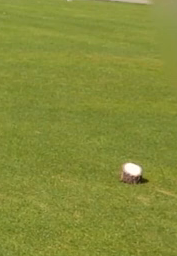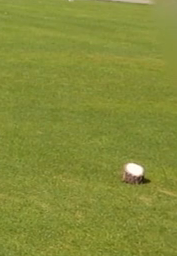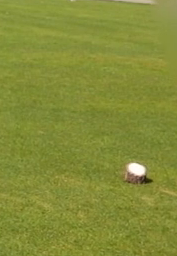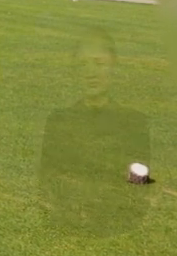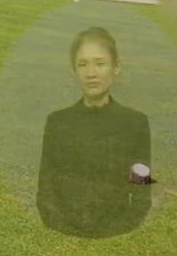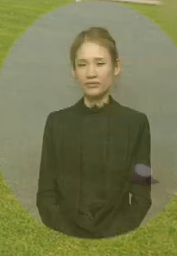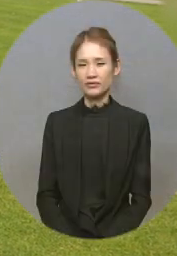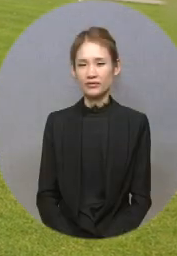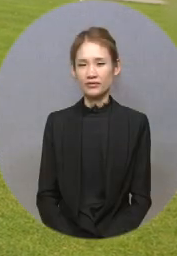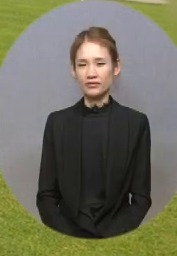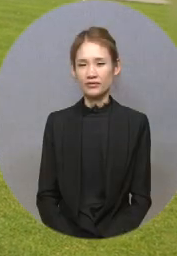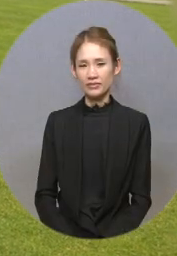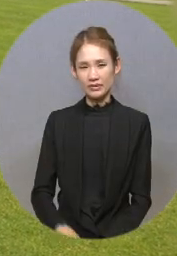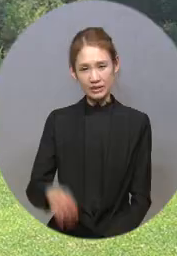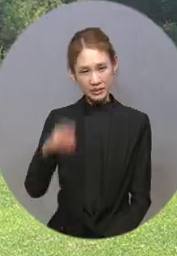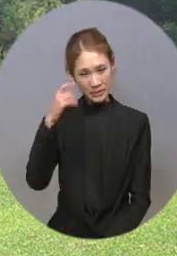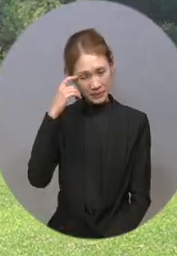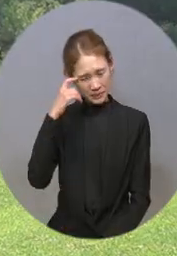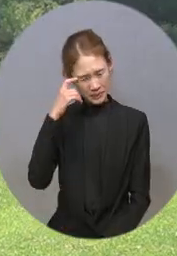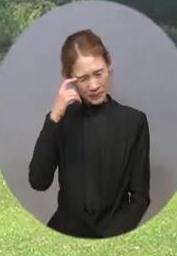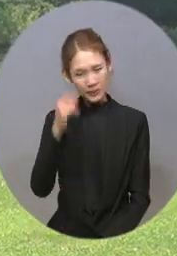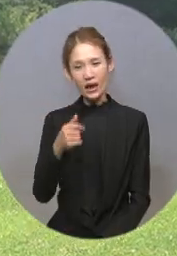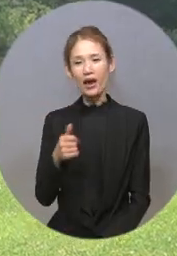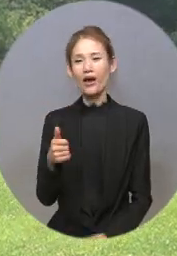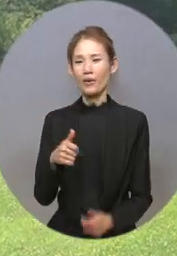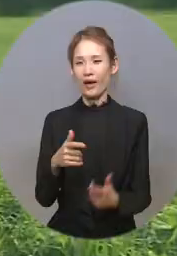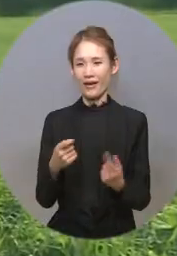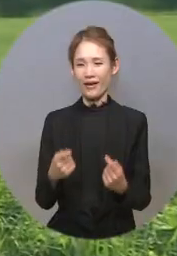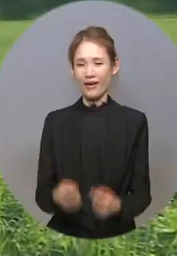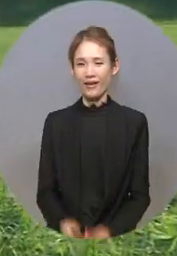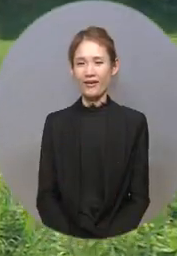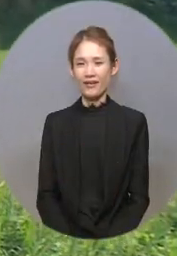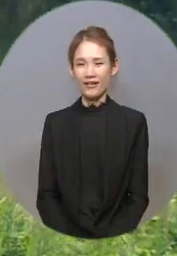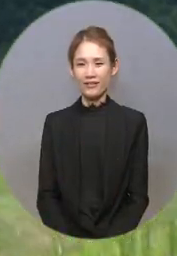우와, 아무 생각 없이 깎아 주셨어. 안 돼, 안 돼.